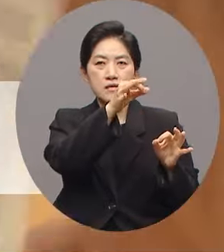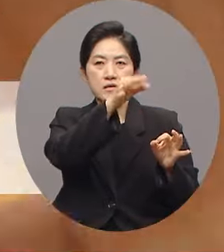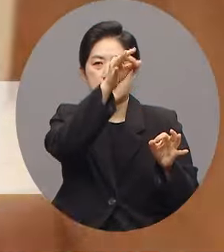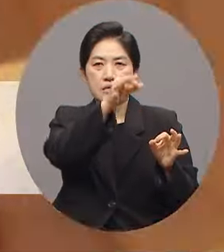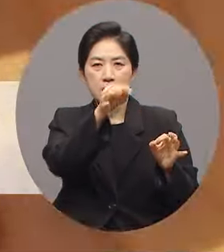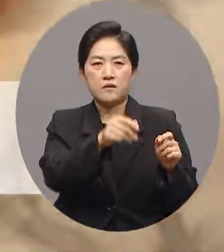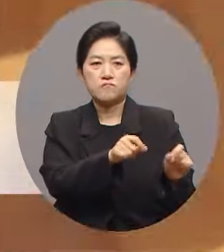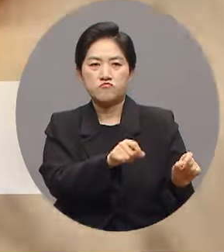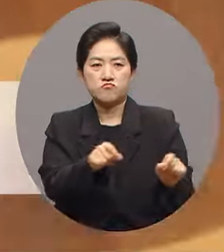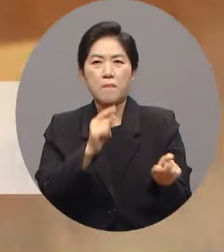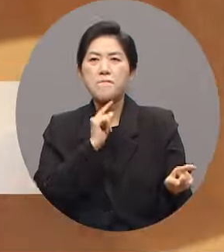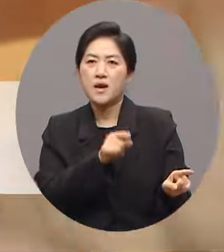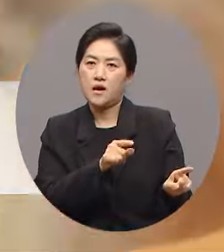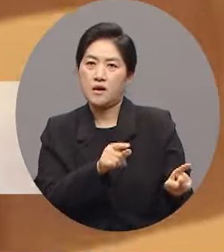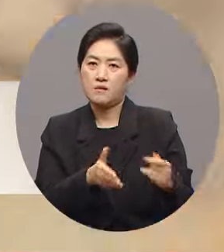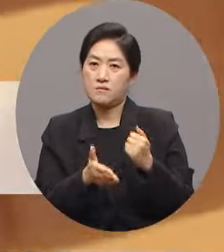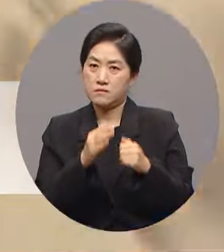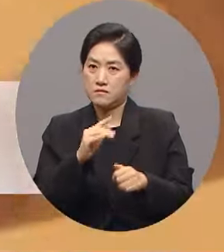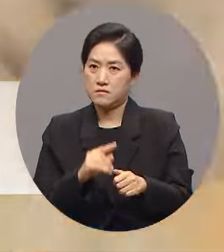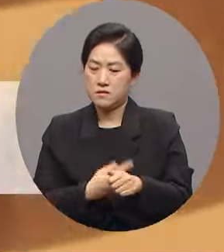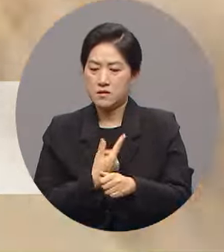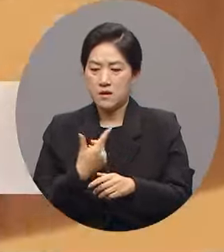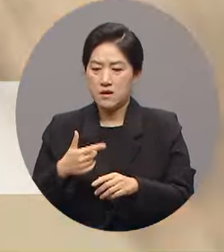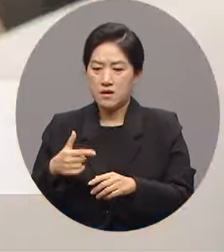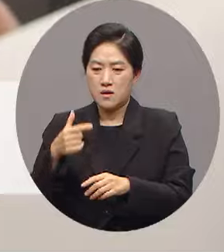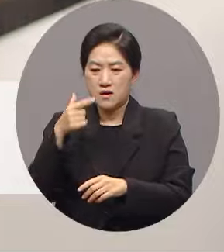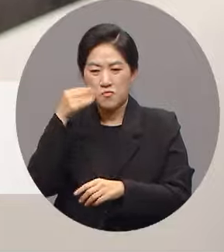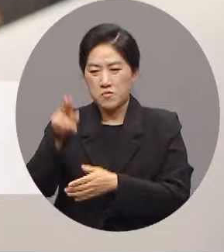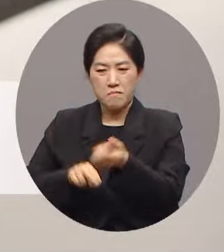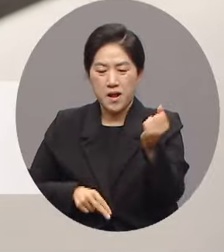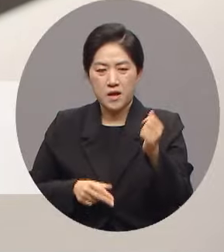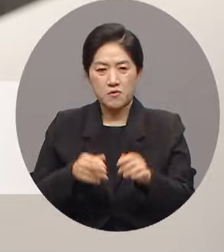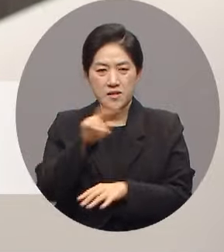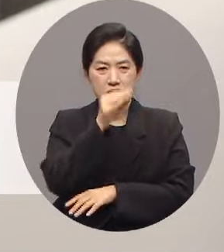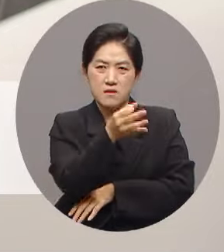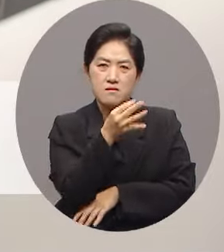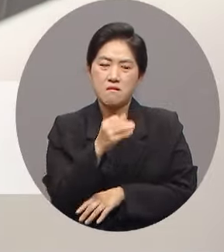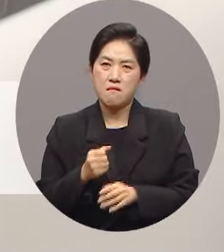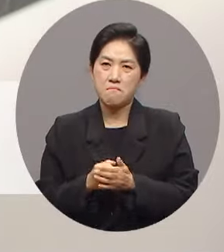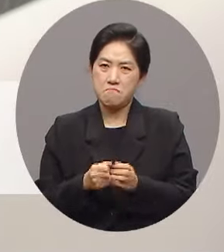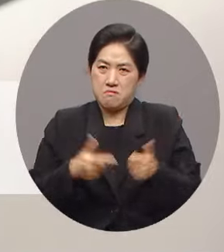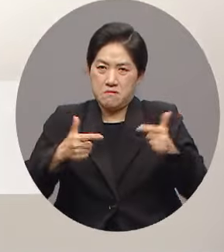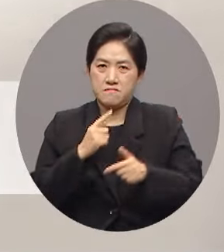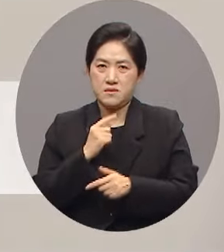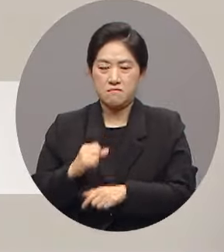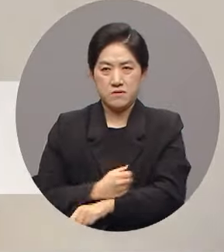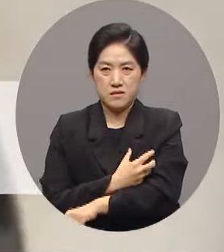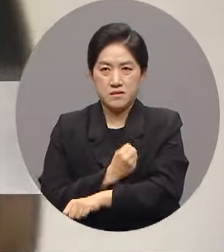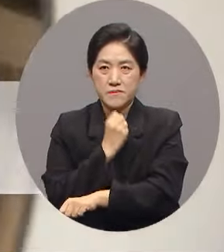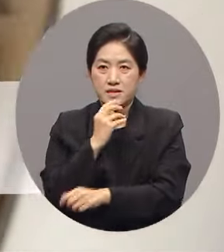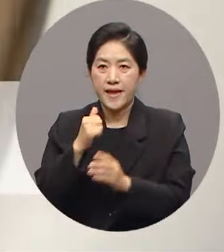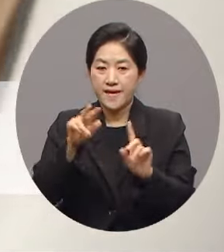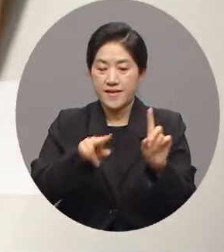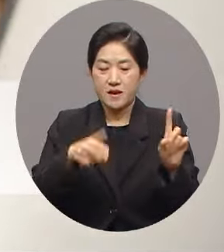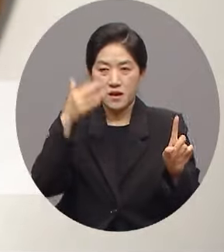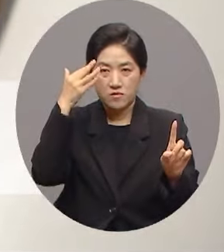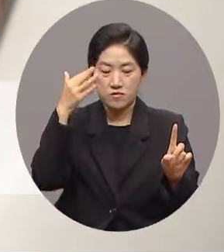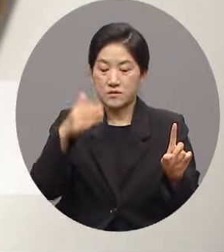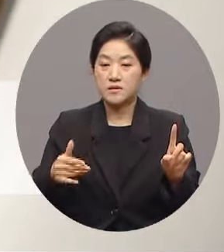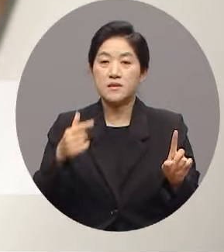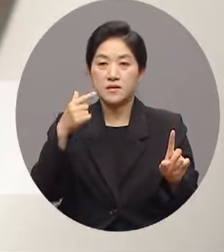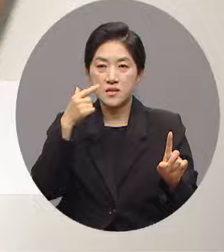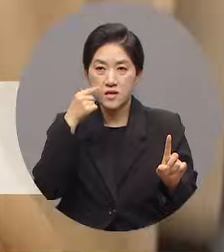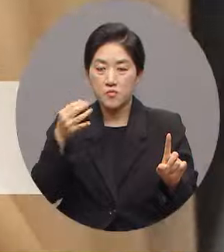있다는 발언이 따라 나오면서 화를 팔고 달러를 사는 움직임이 거세졌다 분석했습니다 달러 환율은 올초